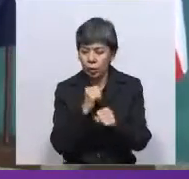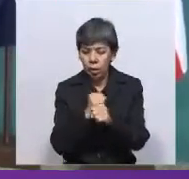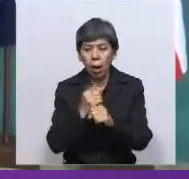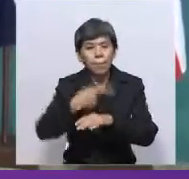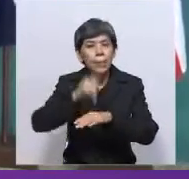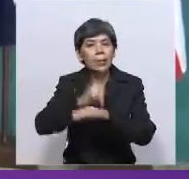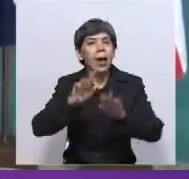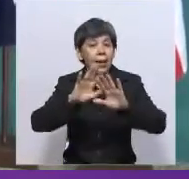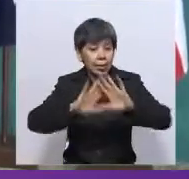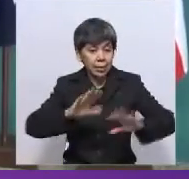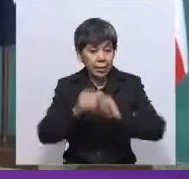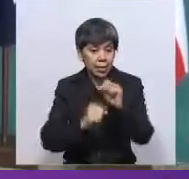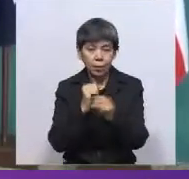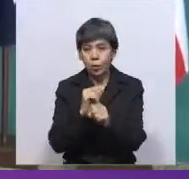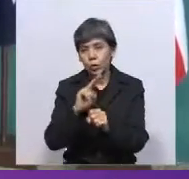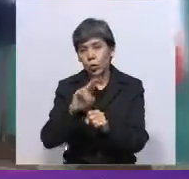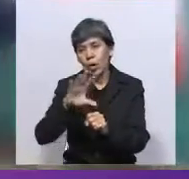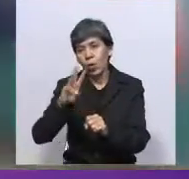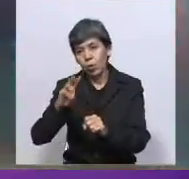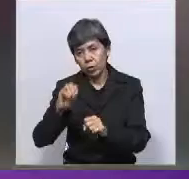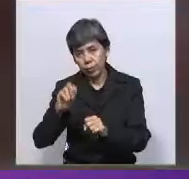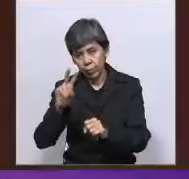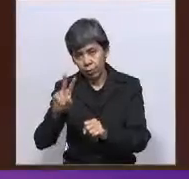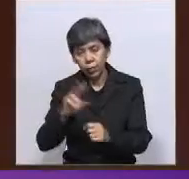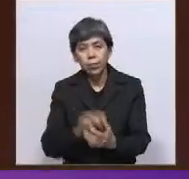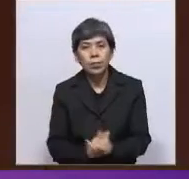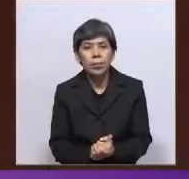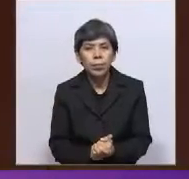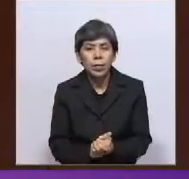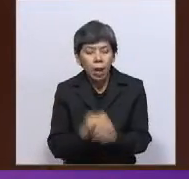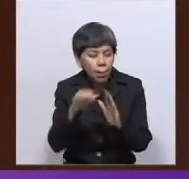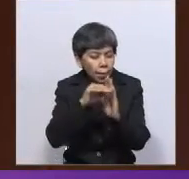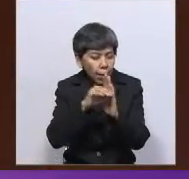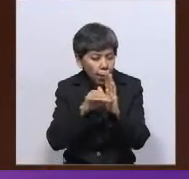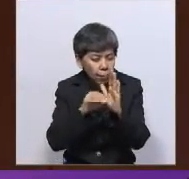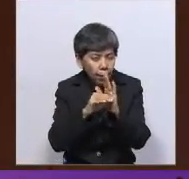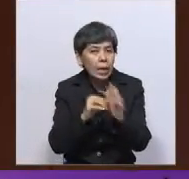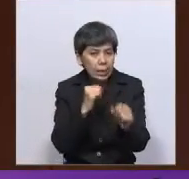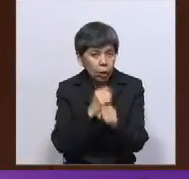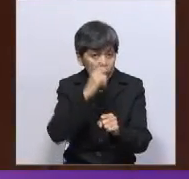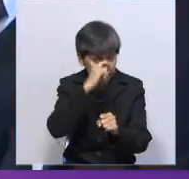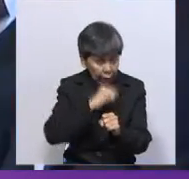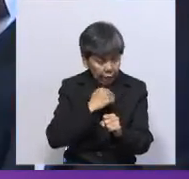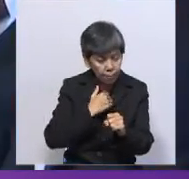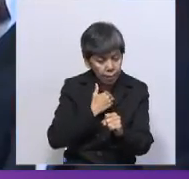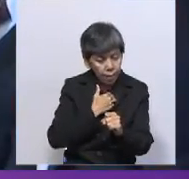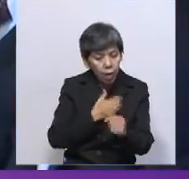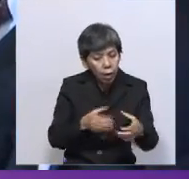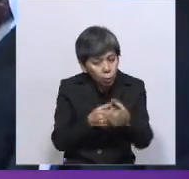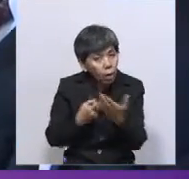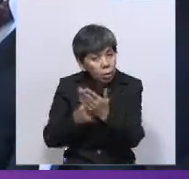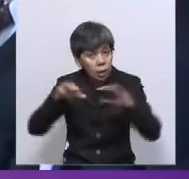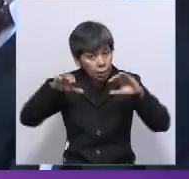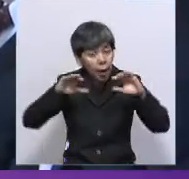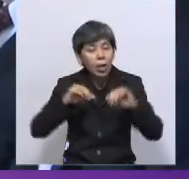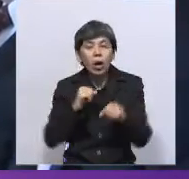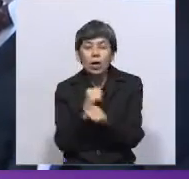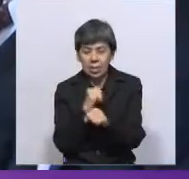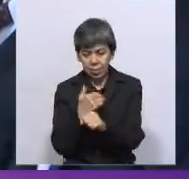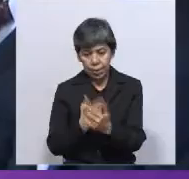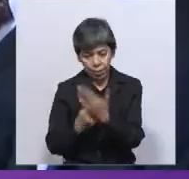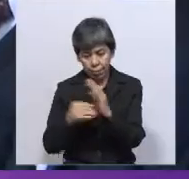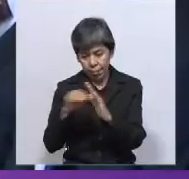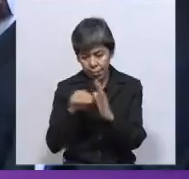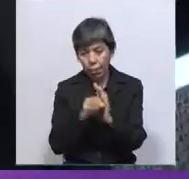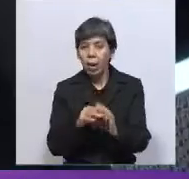ประธานอาเซียนในปี2562พร้อมยกข้อเสนอของนักธุรกิจไทยที่ได้รับเชิญจากรัฐบาลออสเตรเลียประ